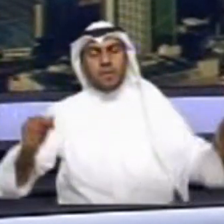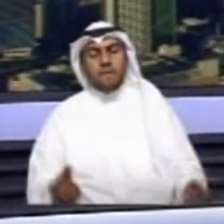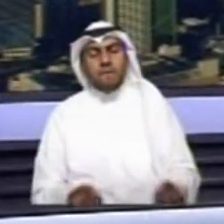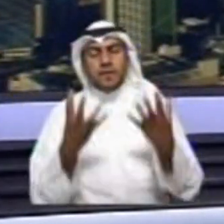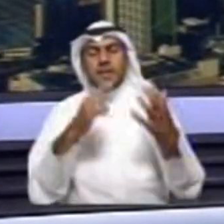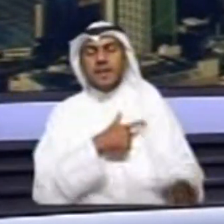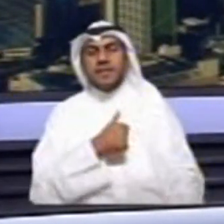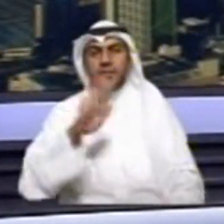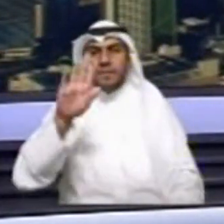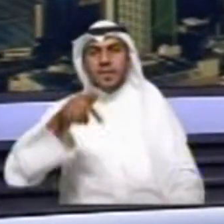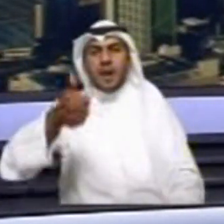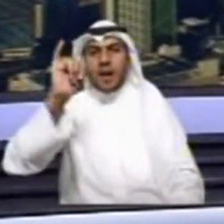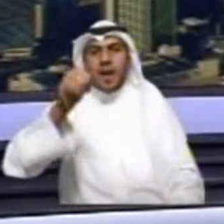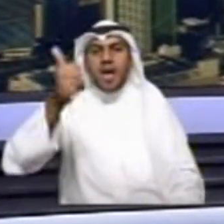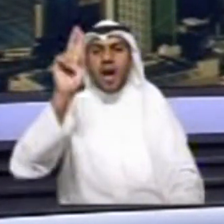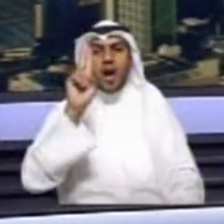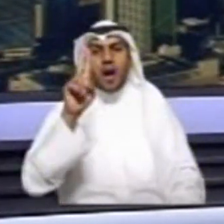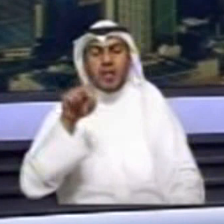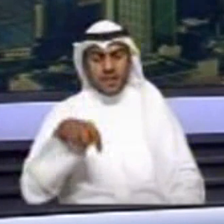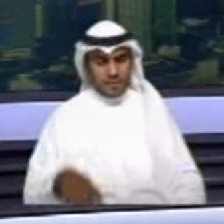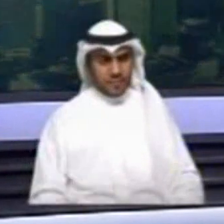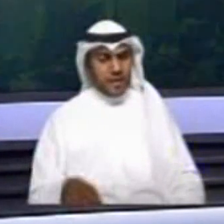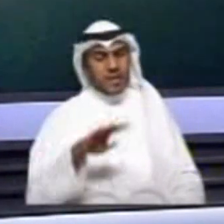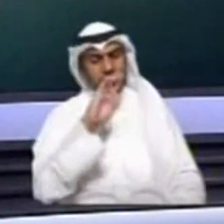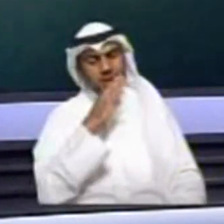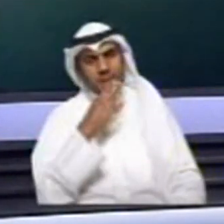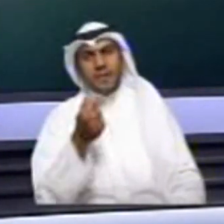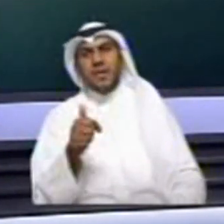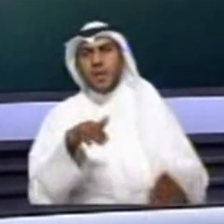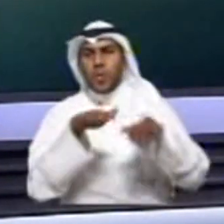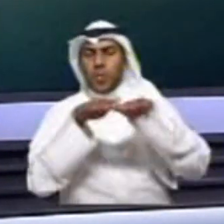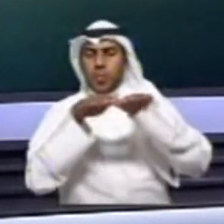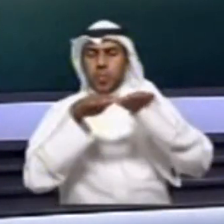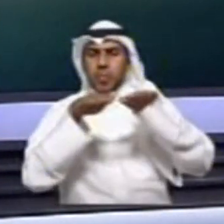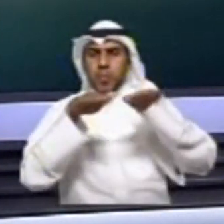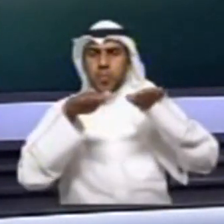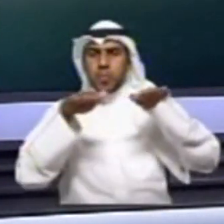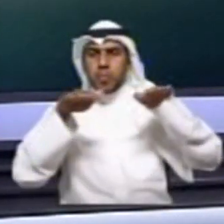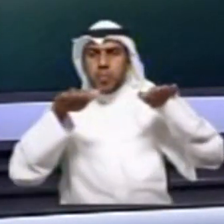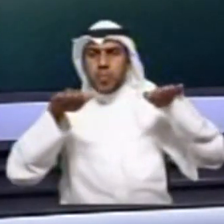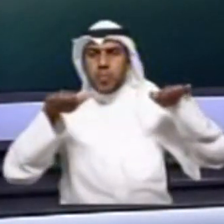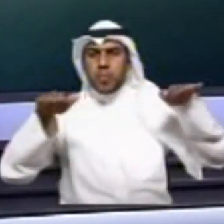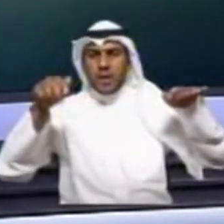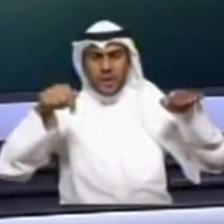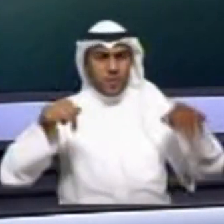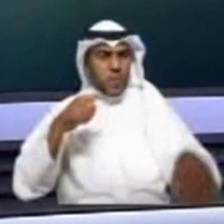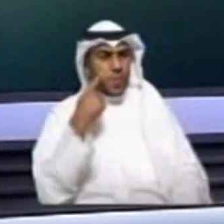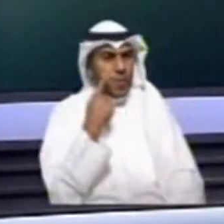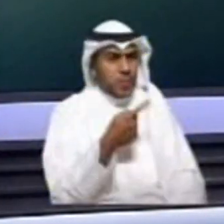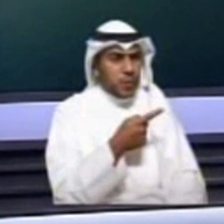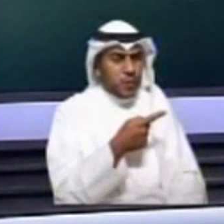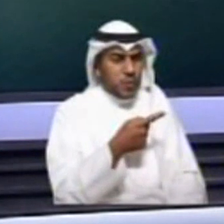المناطق الشماليه من الكويت. اليوم في استقرار تام في الطقس بعد عبور المنخفض الجوي اللي لاحظنا تاثيره